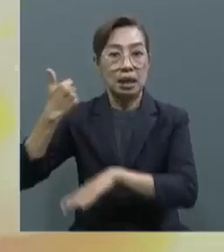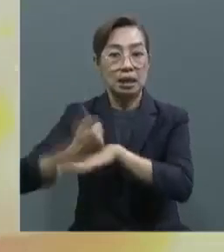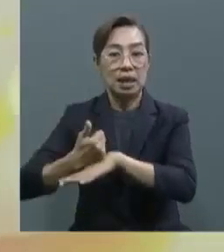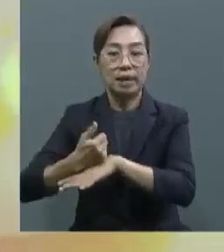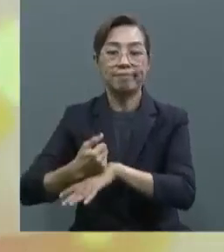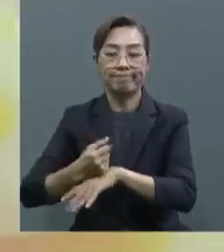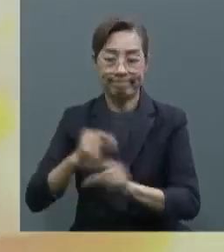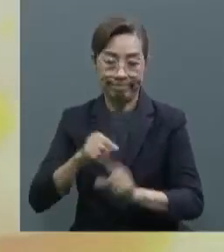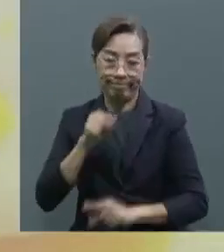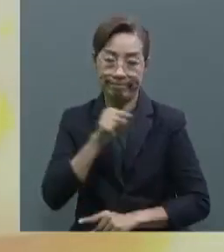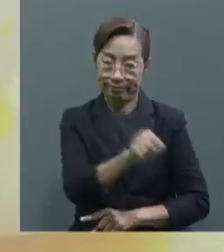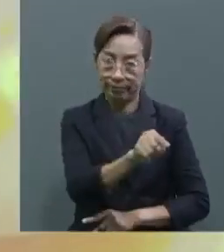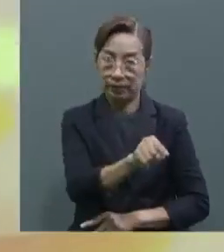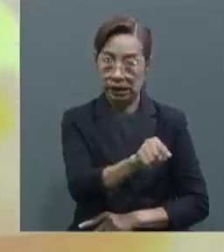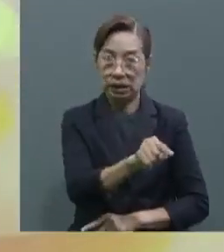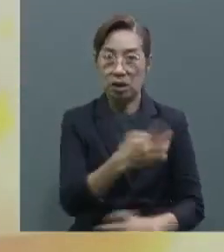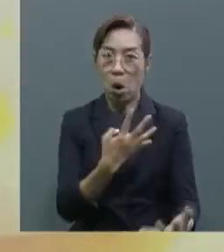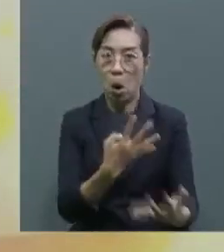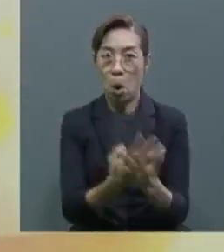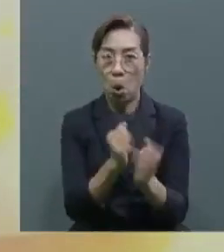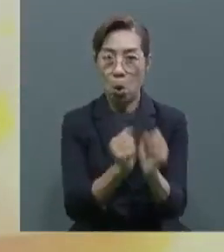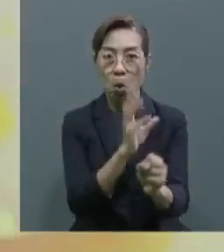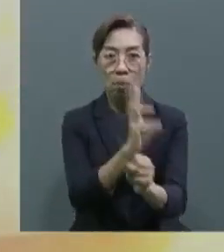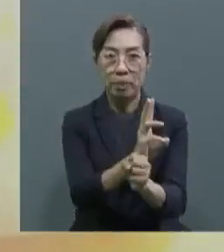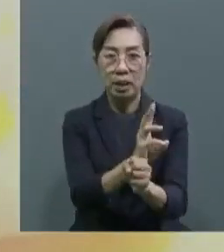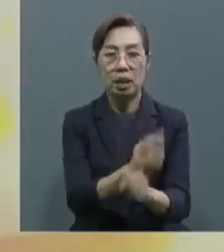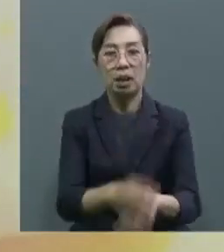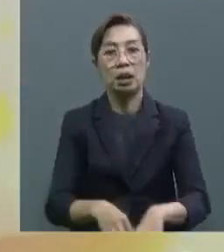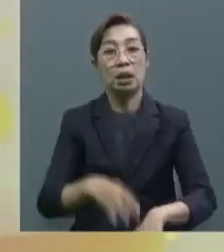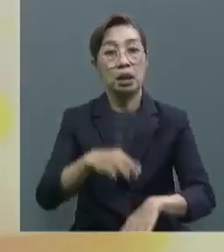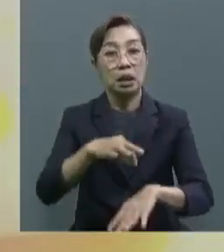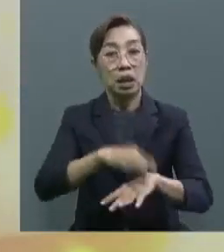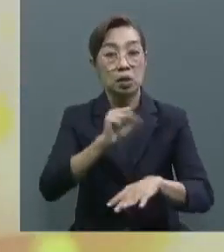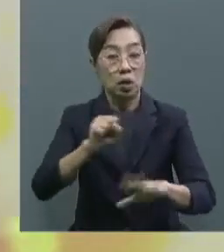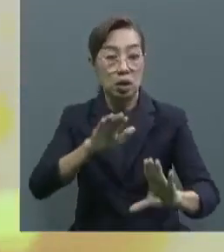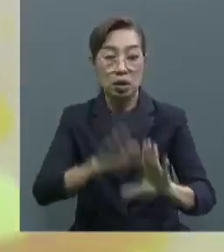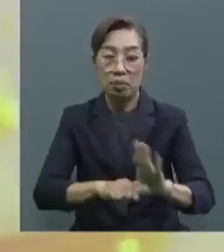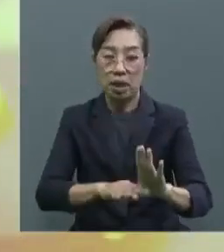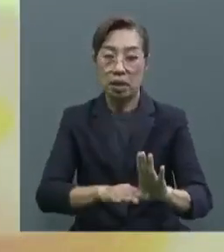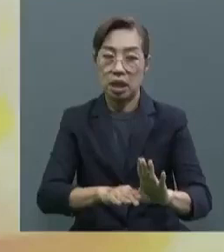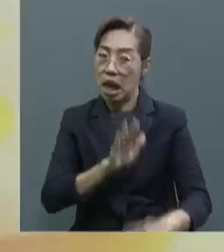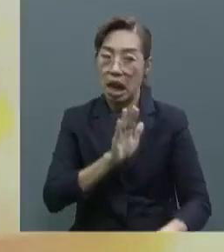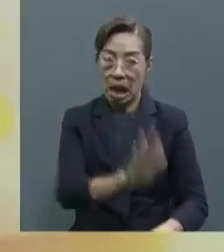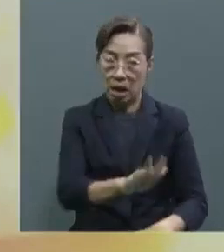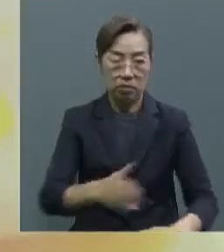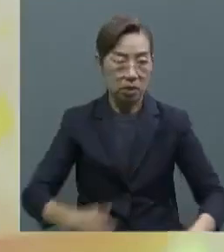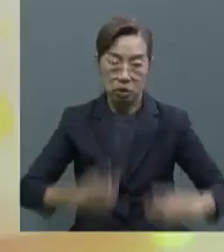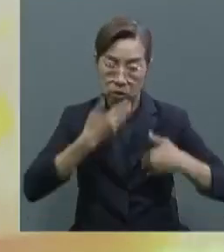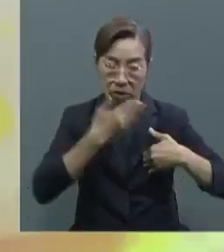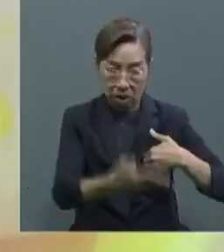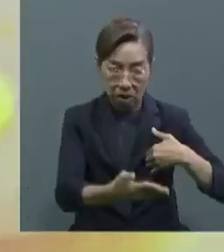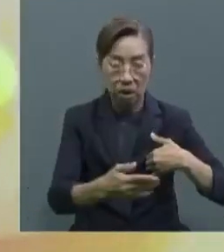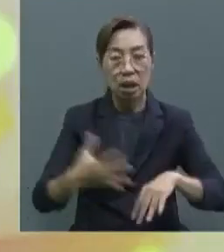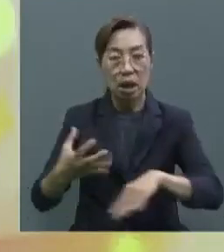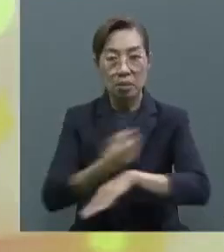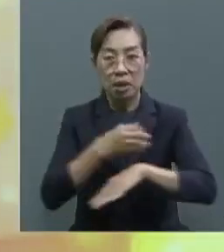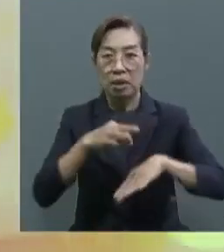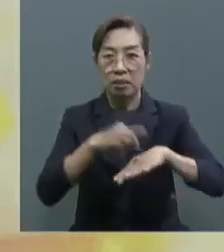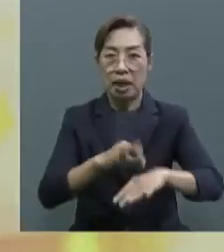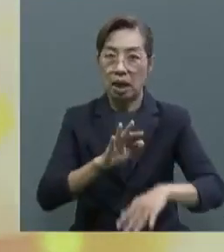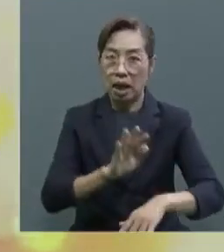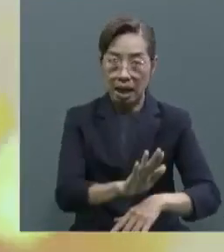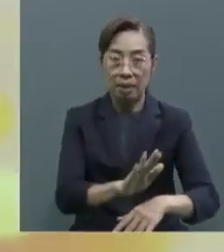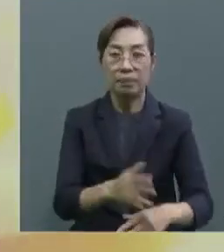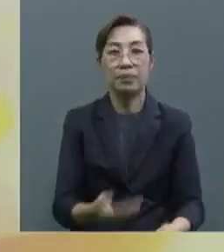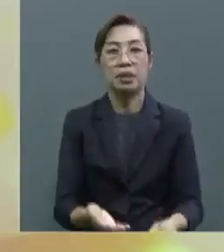ำสั่งจำคุกนายอนุรักษ์เนี่ย6ปีด้วยกันพร้อมกับเพิกถอนสิทธิ์เลือกตั้งตลอดชีวิตแล้วก็ไม่มีสิทธิ์ดำรงตำแหน่งทางการเมืองใด